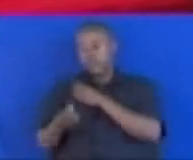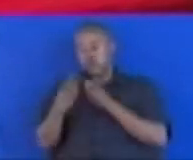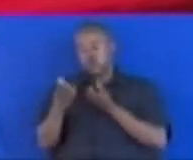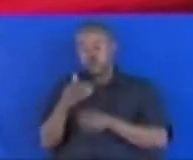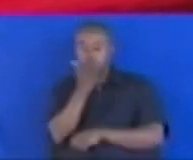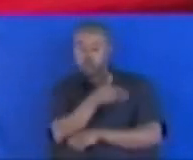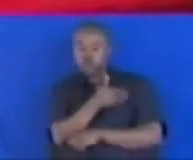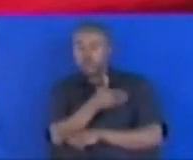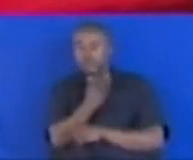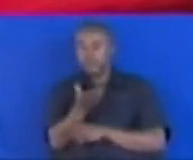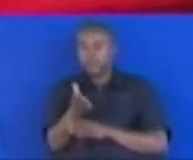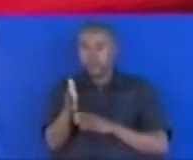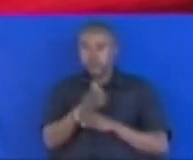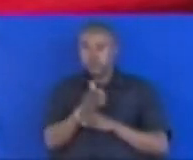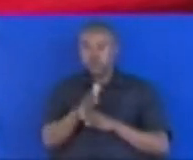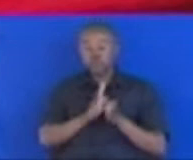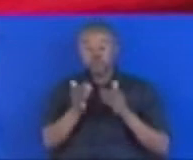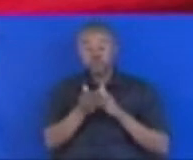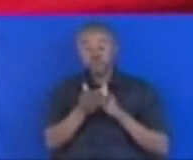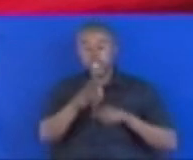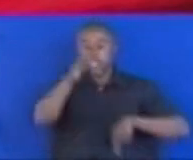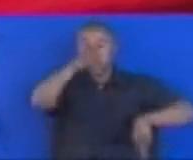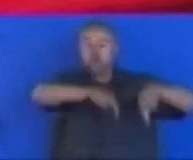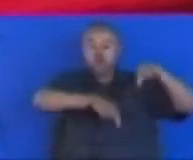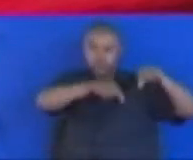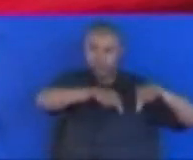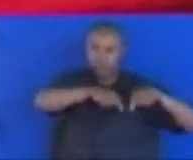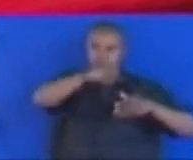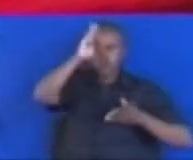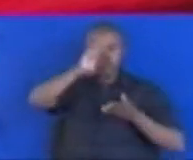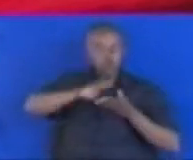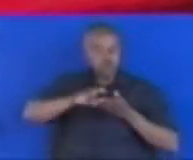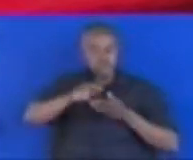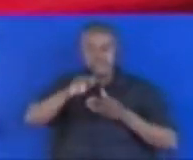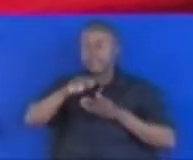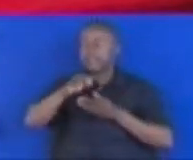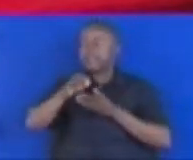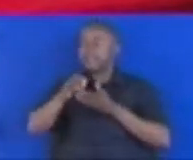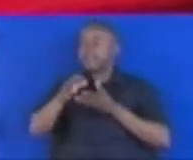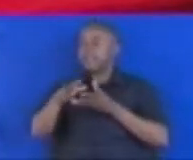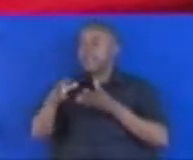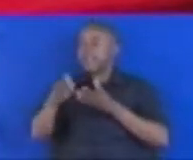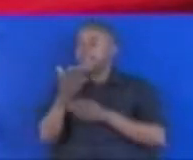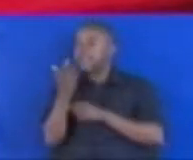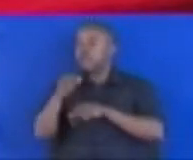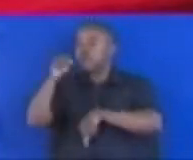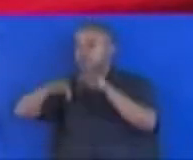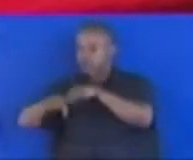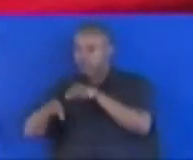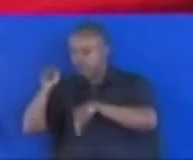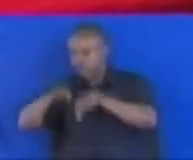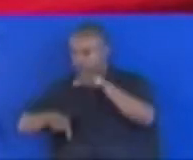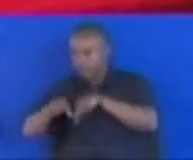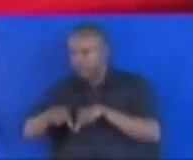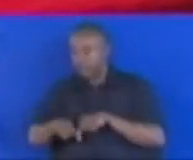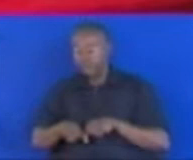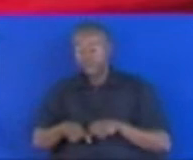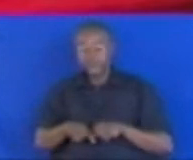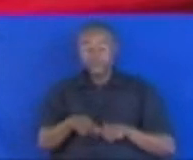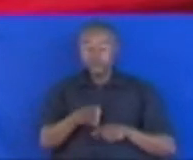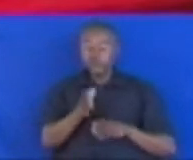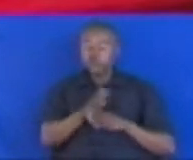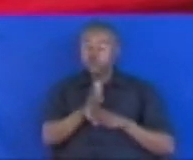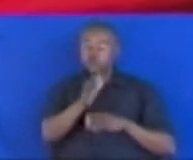za matibabu zinazolenga kuzuia ulemavu au kupunguza athari za ulemavu. Hata hivyo, ili kuongeza mchango wake katika sekta ya